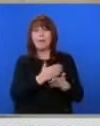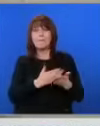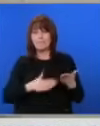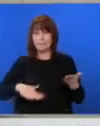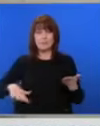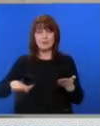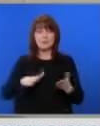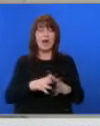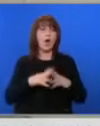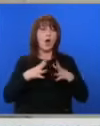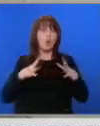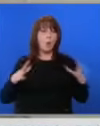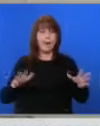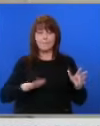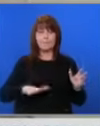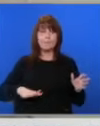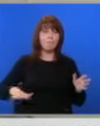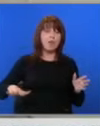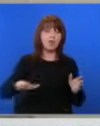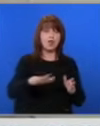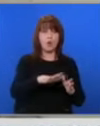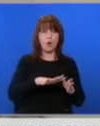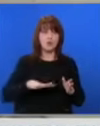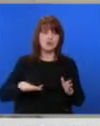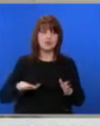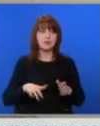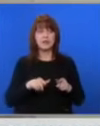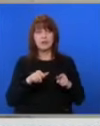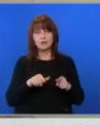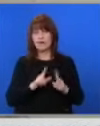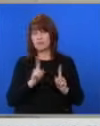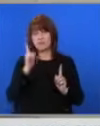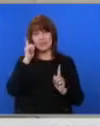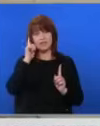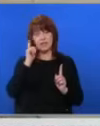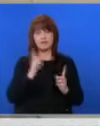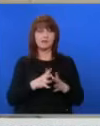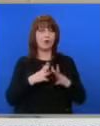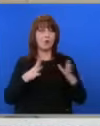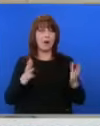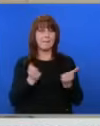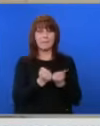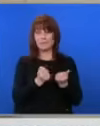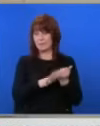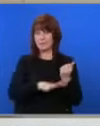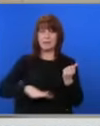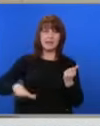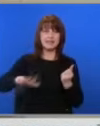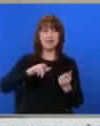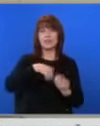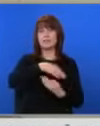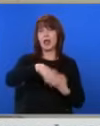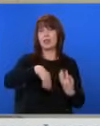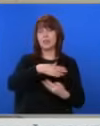голям като площ. Това е една от другите от причините, което не смятаме, че в такъв огромен парцел трябва да се намесва